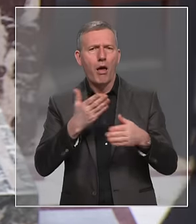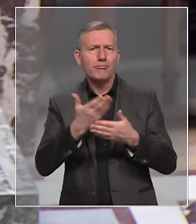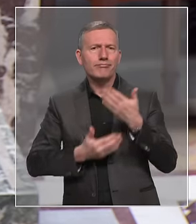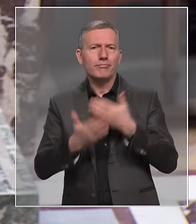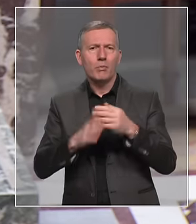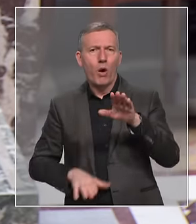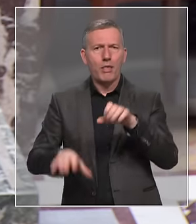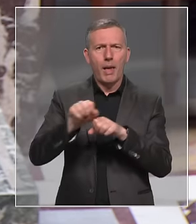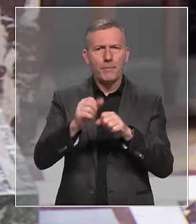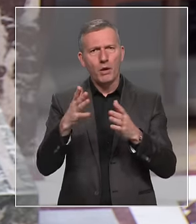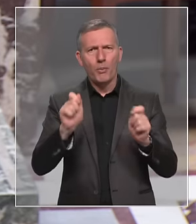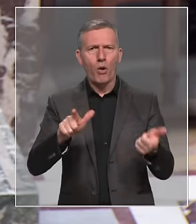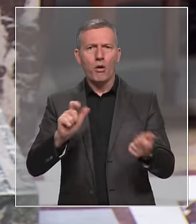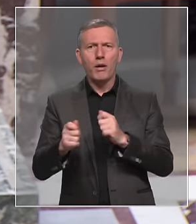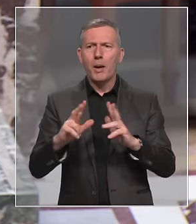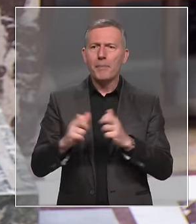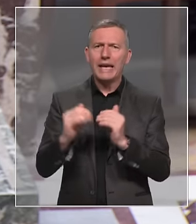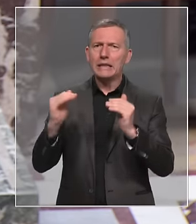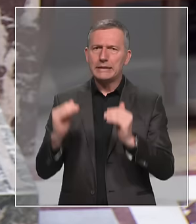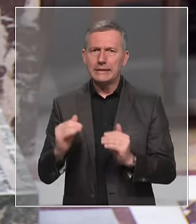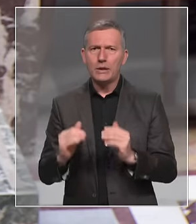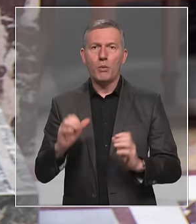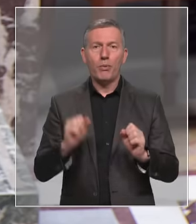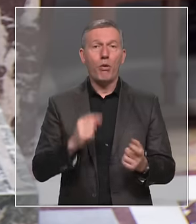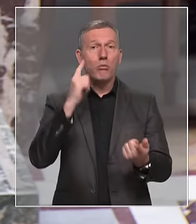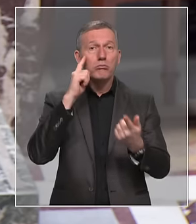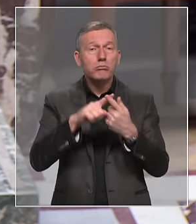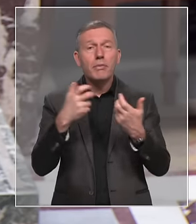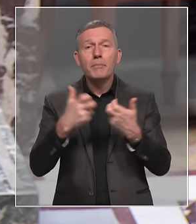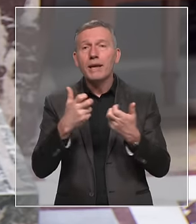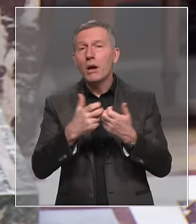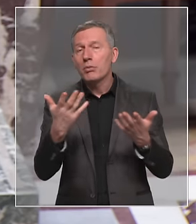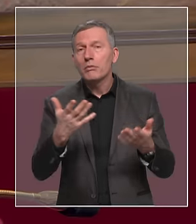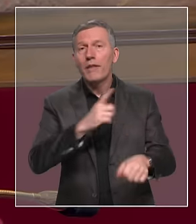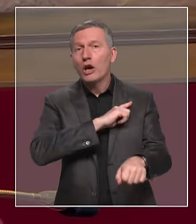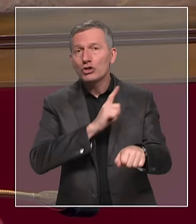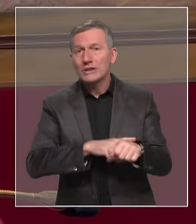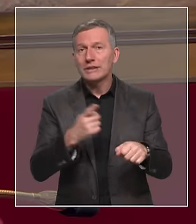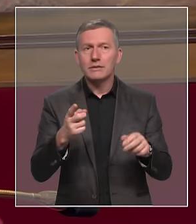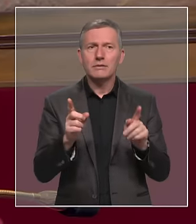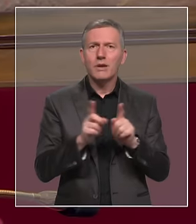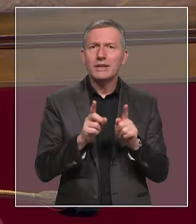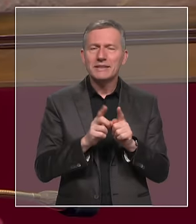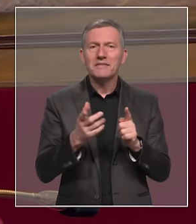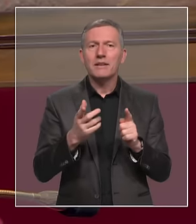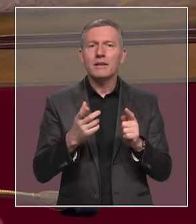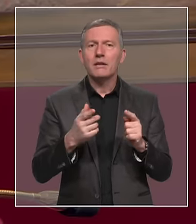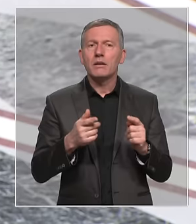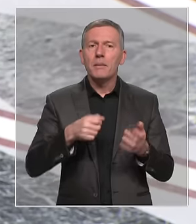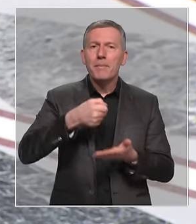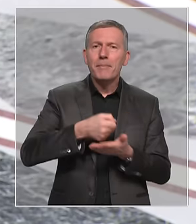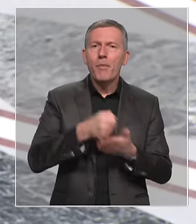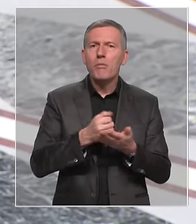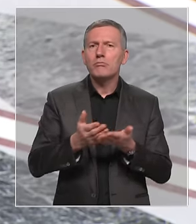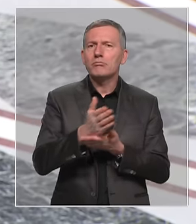les corriger, de garantir des prix plus faibles, notamment s'agissant de l'énergie. Nous avons par ailleurs revalorisé les minima sociaux,